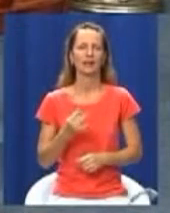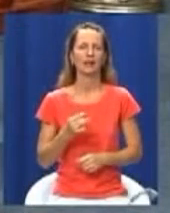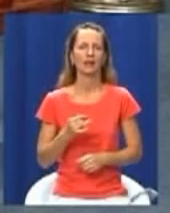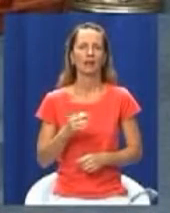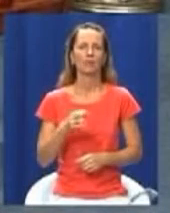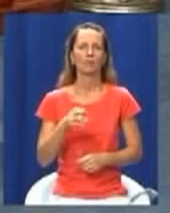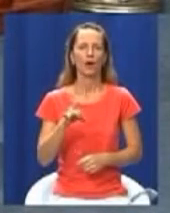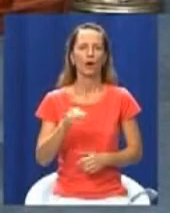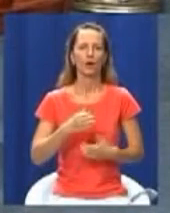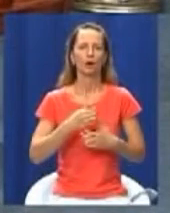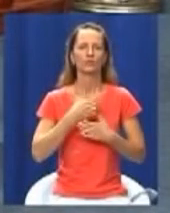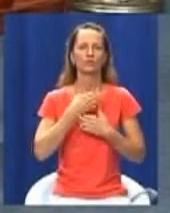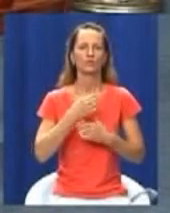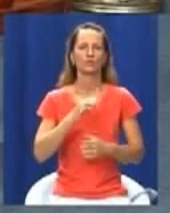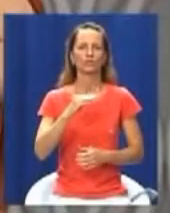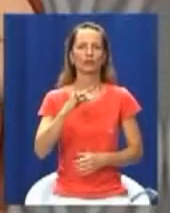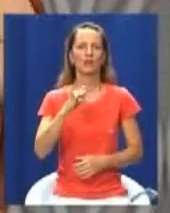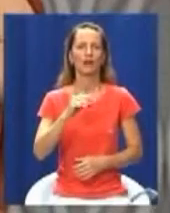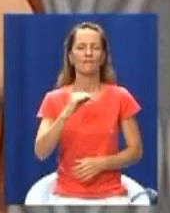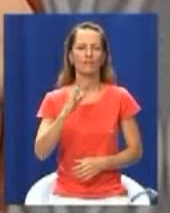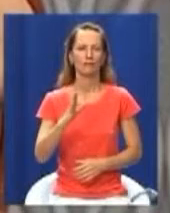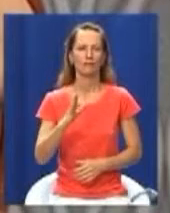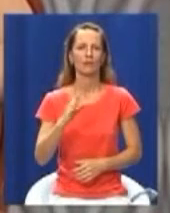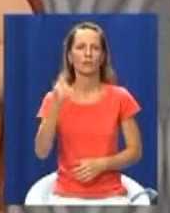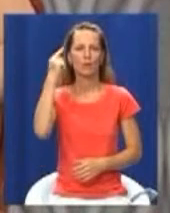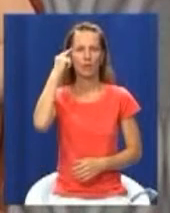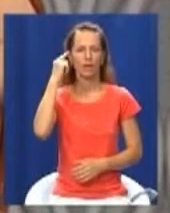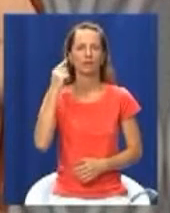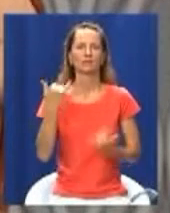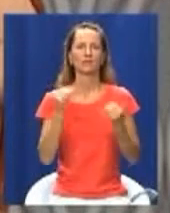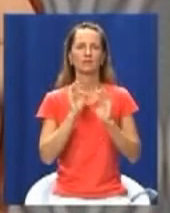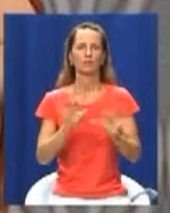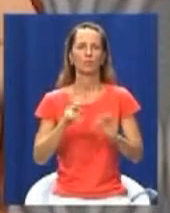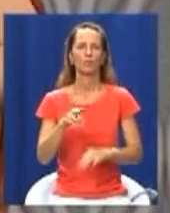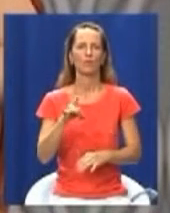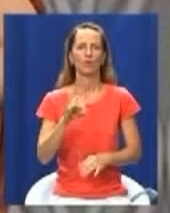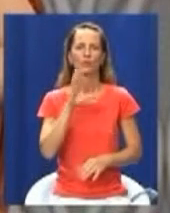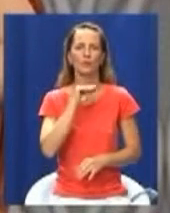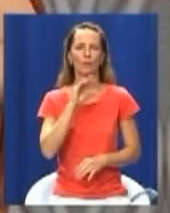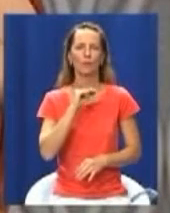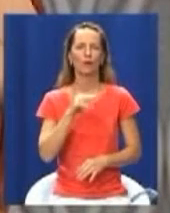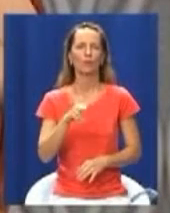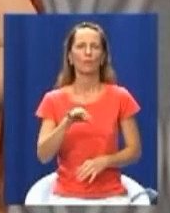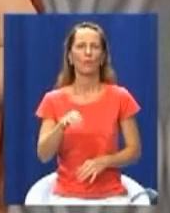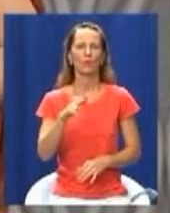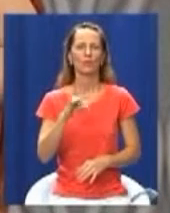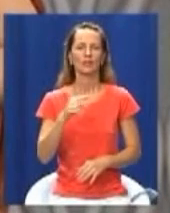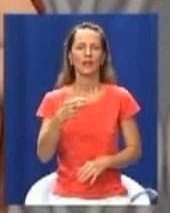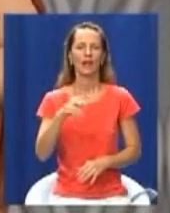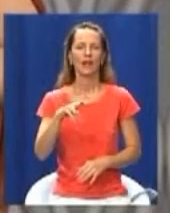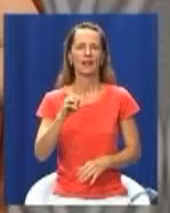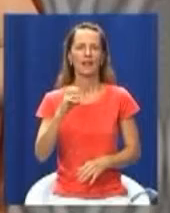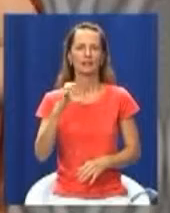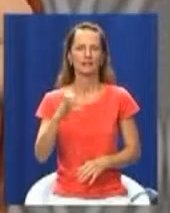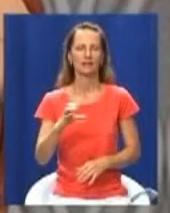про жирафів, про китів це зрозуміло. А зараз хочемо вам розповісти про песика породи Гленс. Про такого